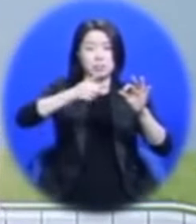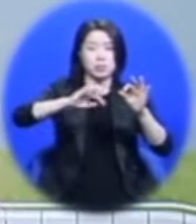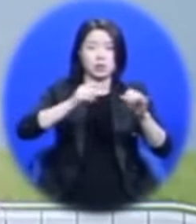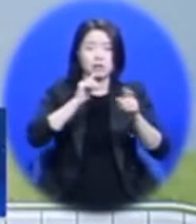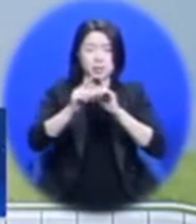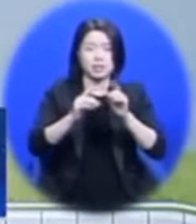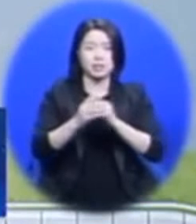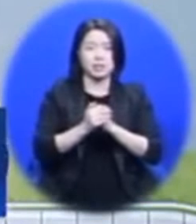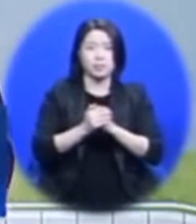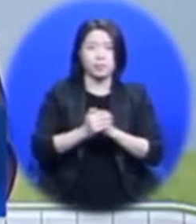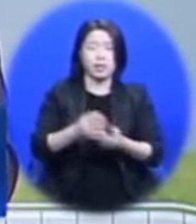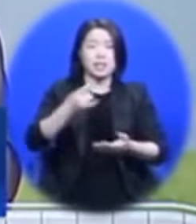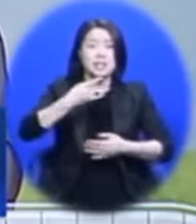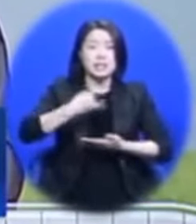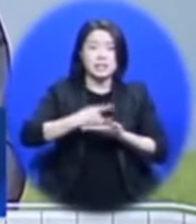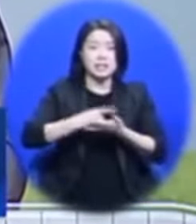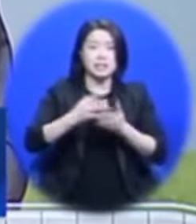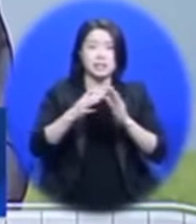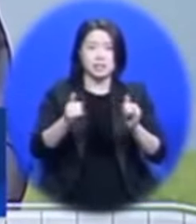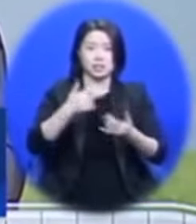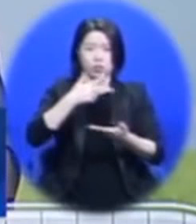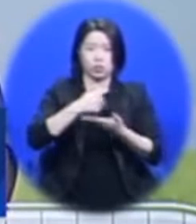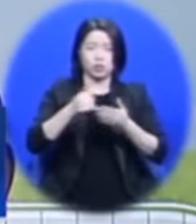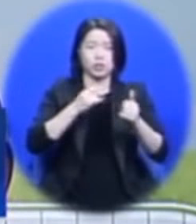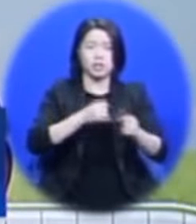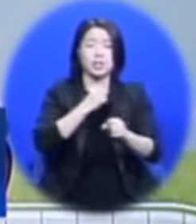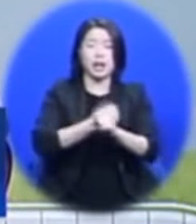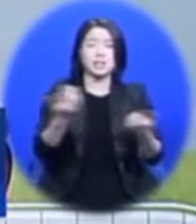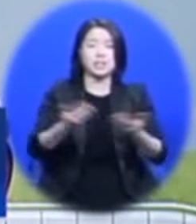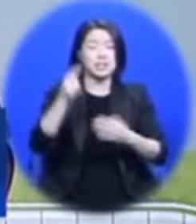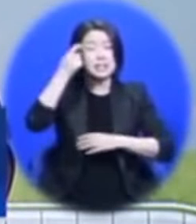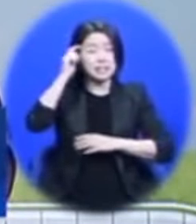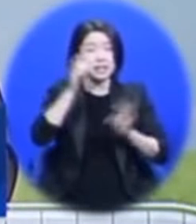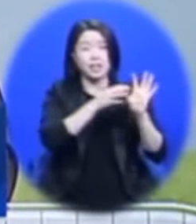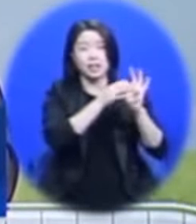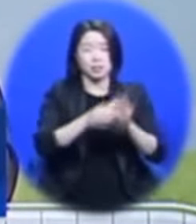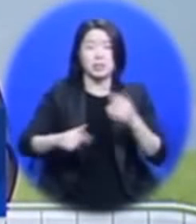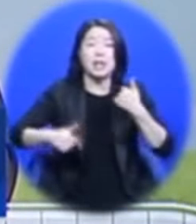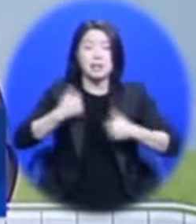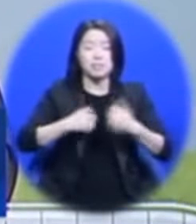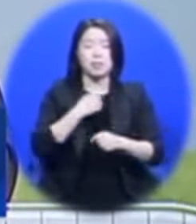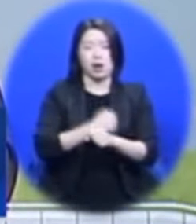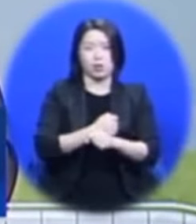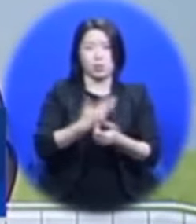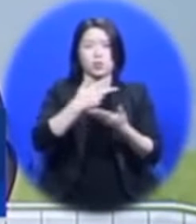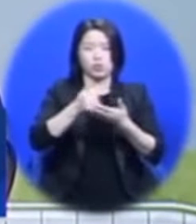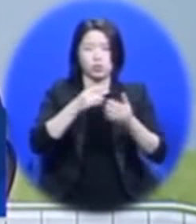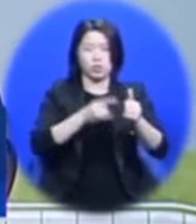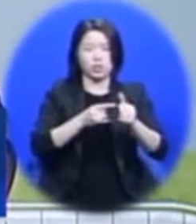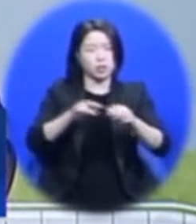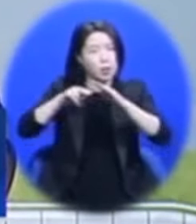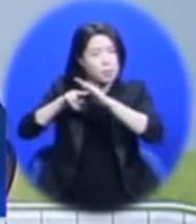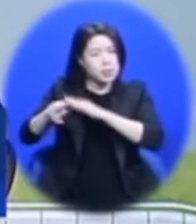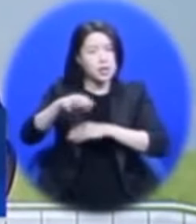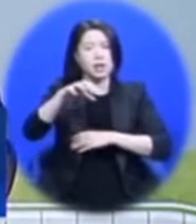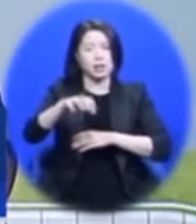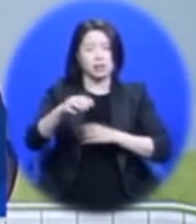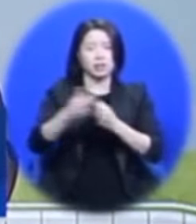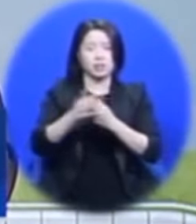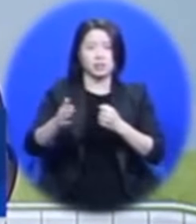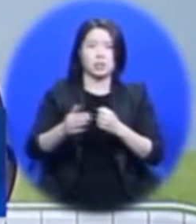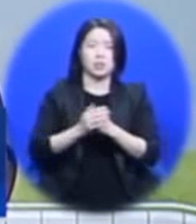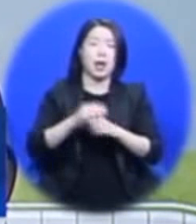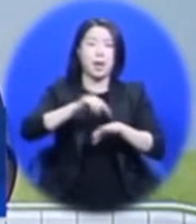봅시다. 의인은 주님께서 하신 일을 생각하면서 기뻐하고 주님께로 피할 것이니